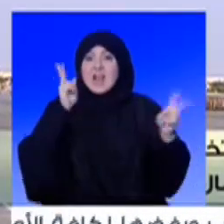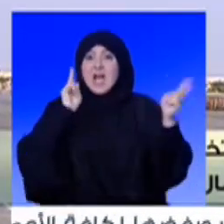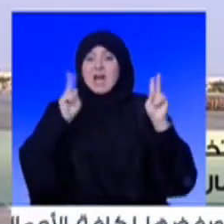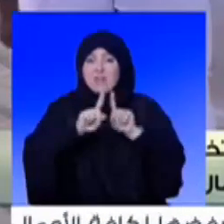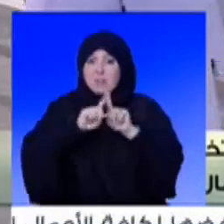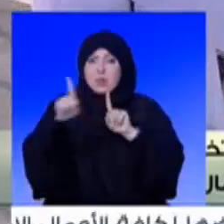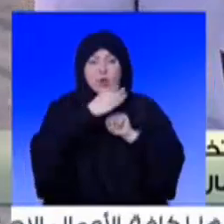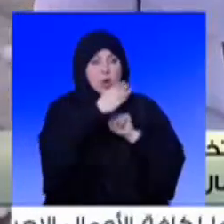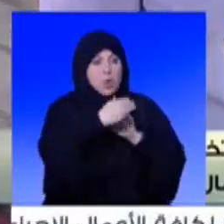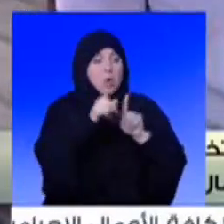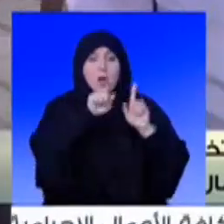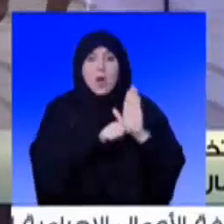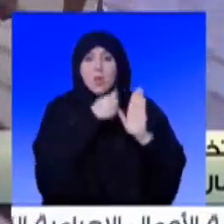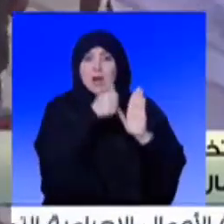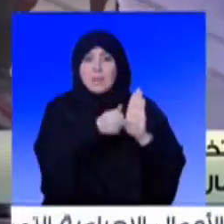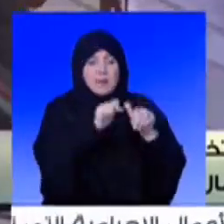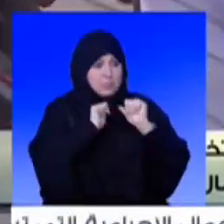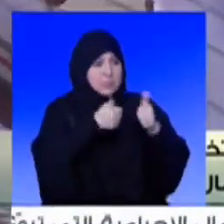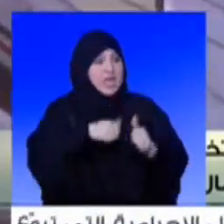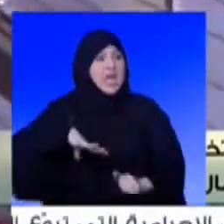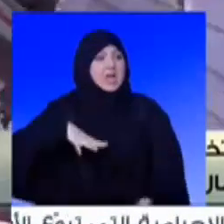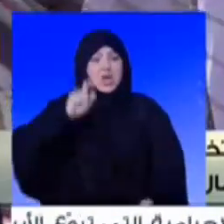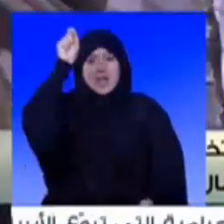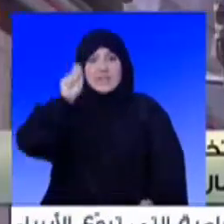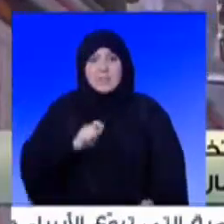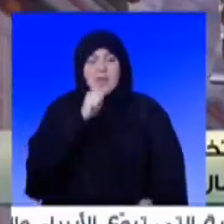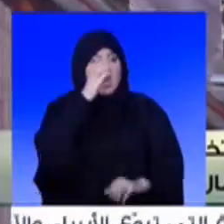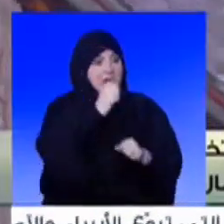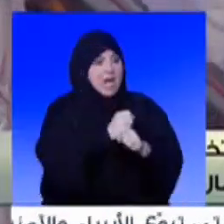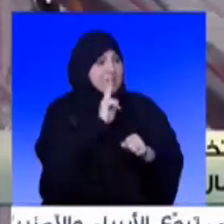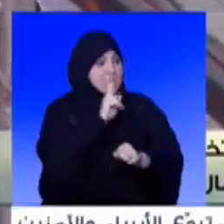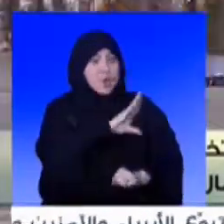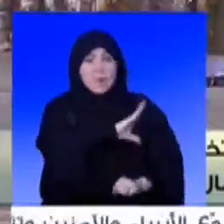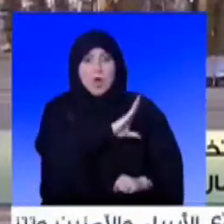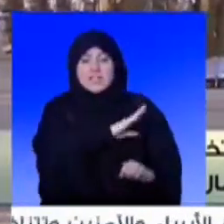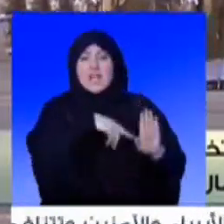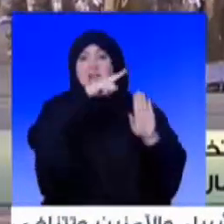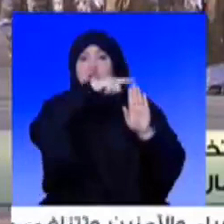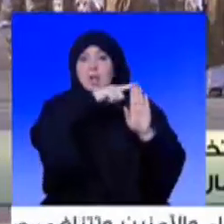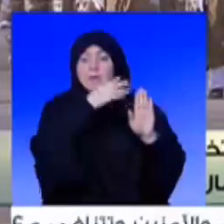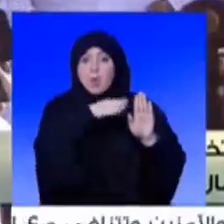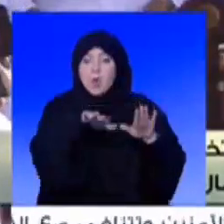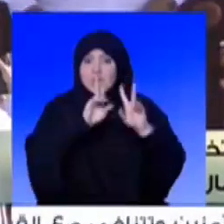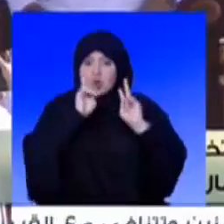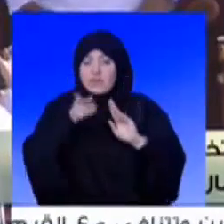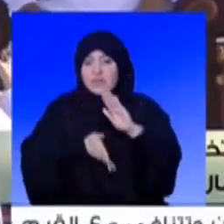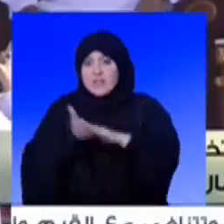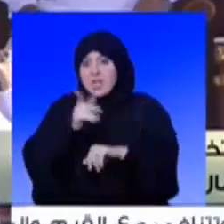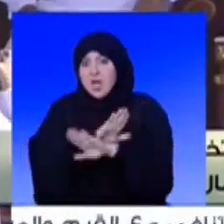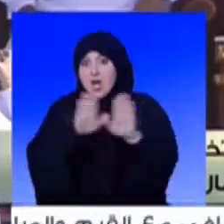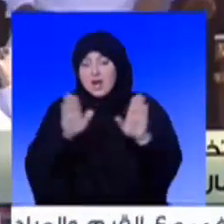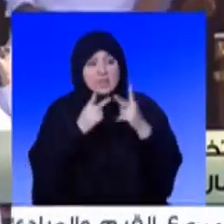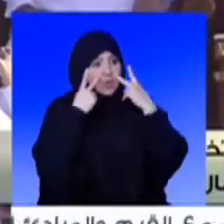مباشر ومنذ اللحظه الاولى لوصول سموه حفظه الله ميدان معسكر الشمال وحتى بعد مغادرته المعسكر